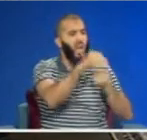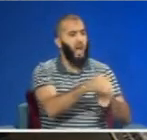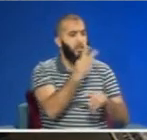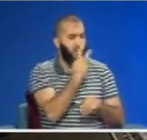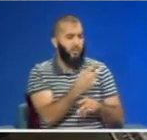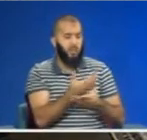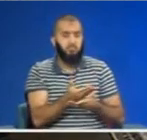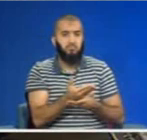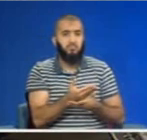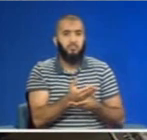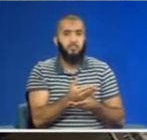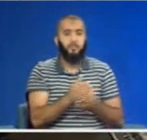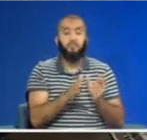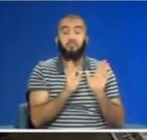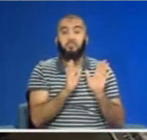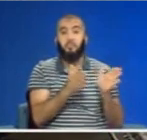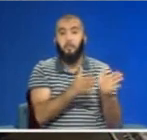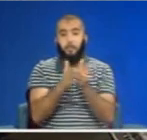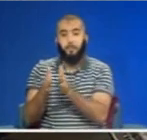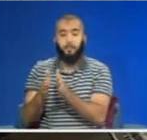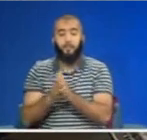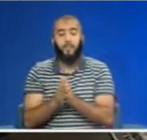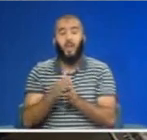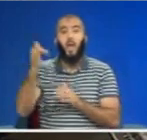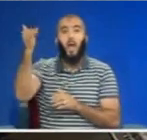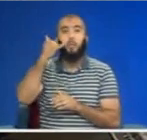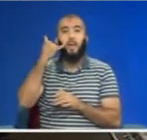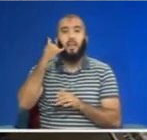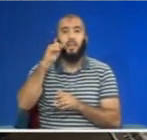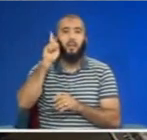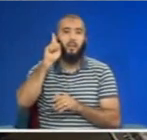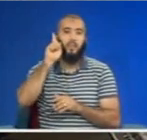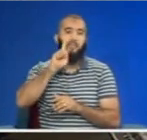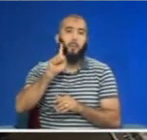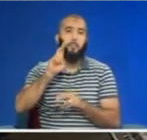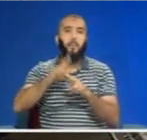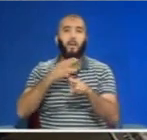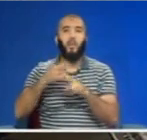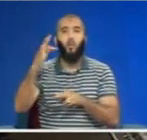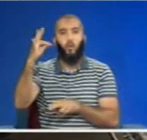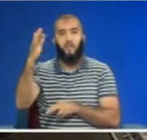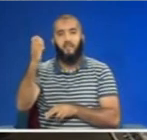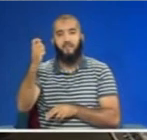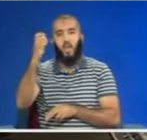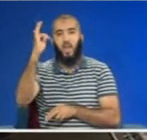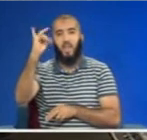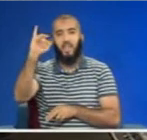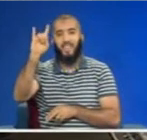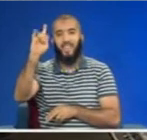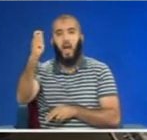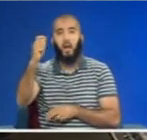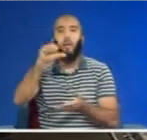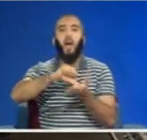فتيحة من العاصمة ونجيب نعم. اخت فتيحة. الو. نعم مساء